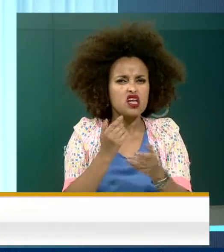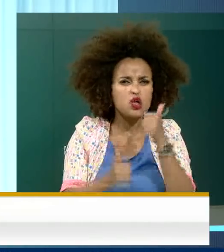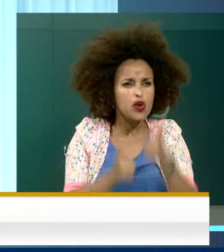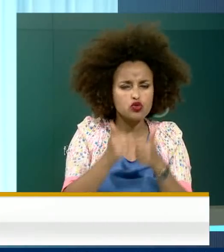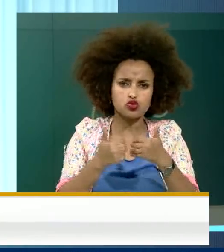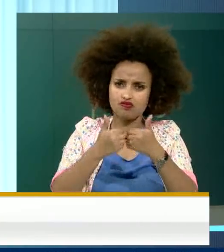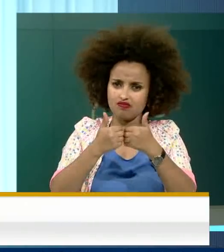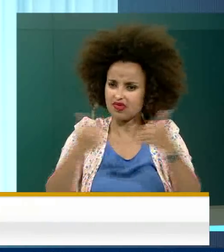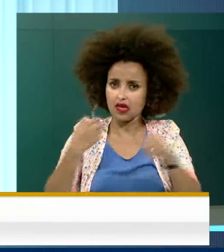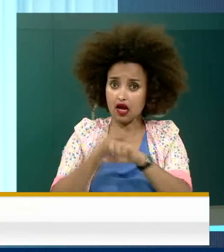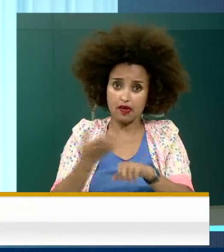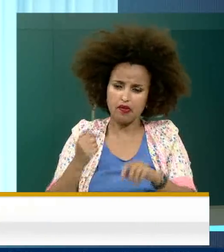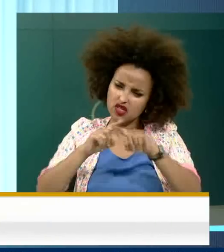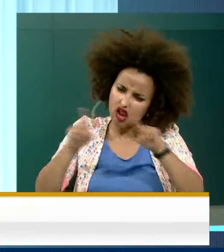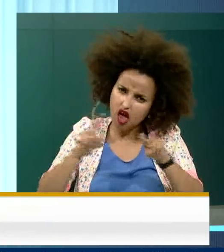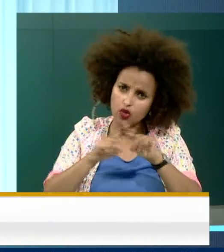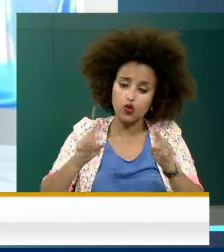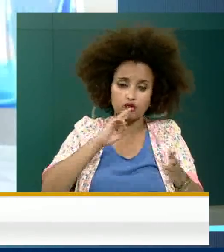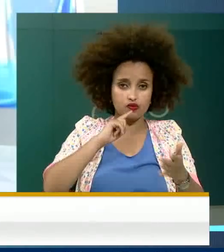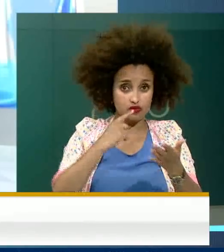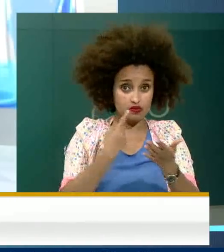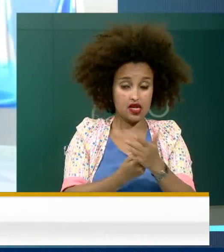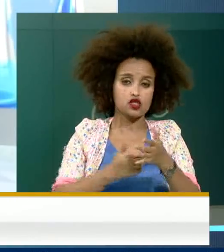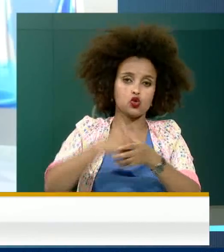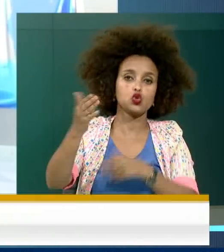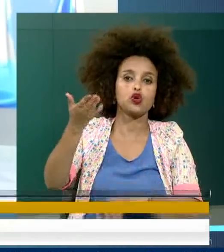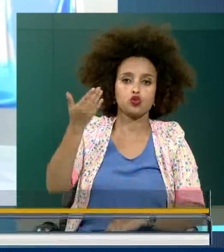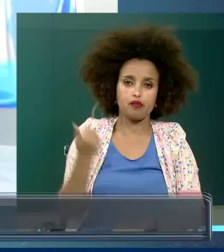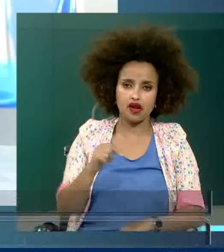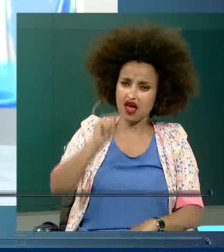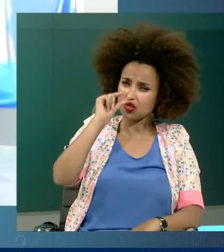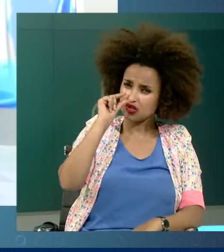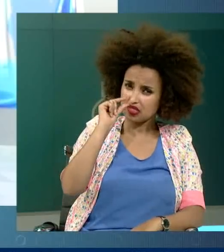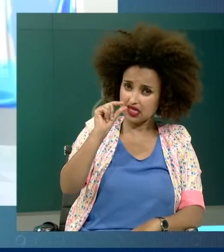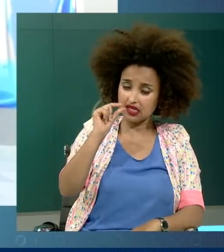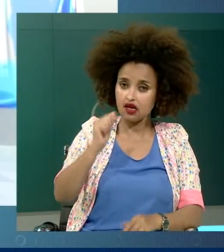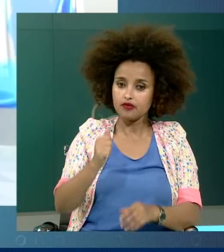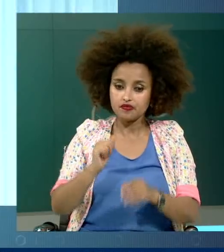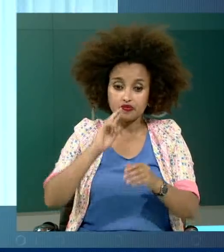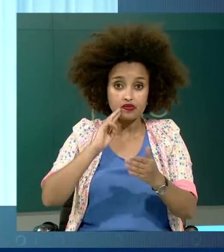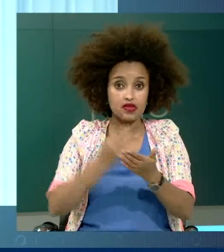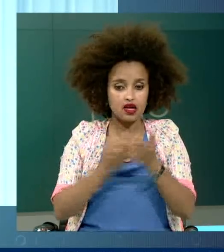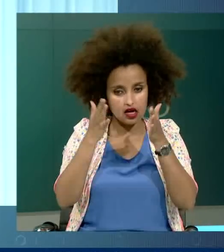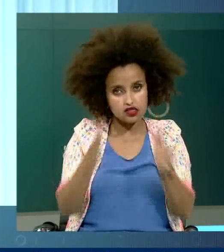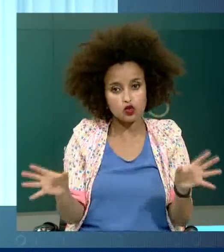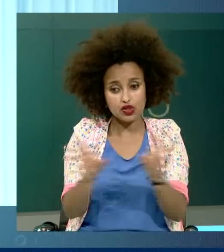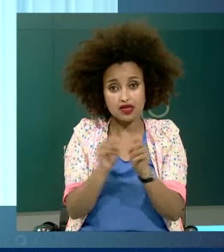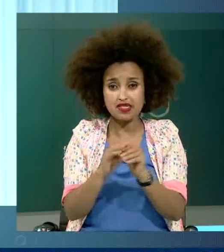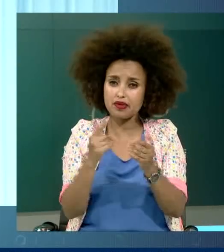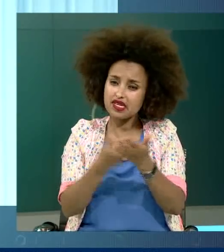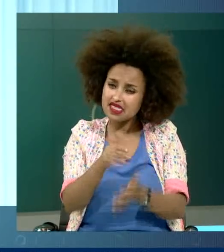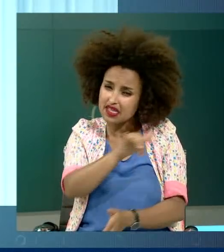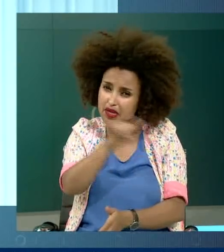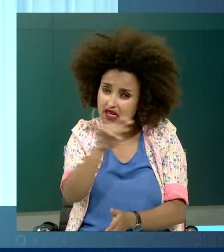የተለያዩ ጥናቶች የተለያዩ ዘገባዎች በተለያየ መልኩ ይወጡ ነበርና የተወሰነን ጋዜጠኞች ተሰባሰበና እነዚህ አይነት ሀገራዊ ጉዳዮች ላይ መነጋገር